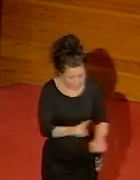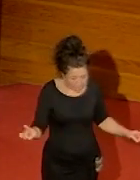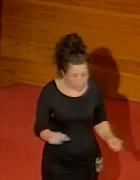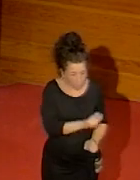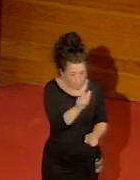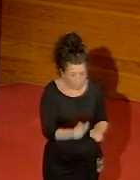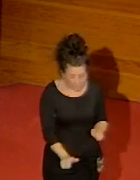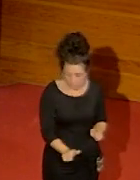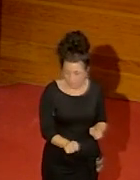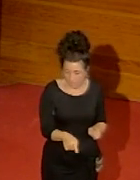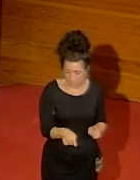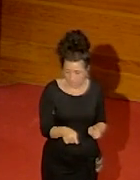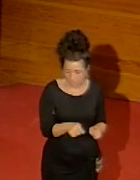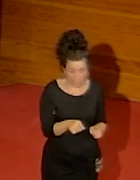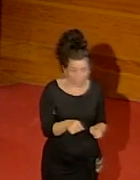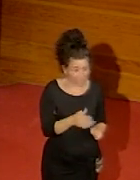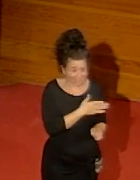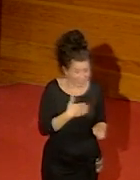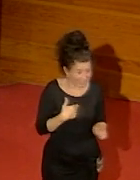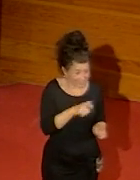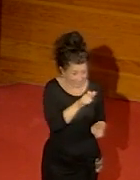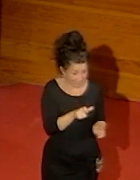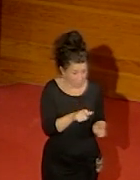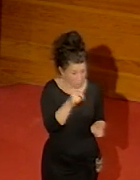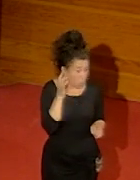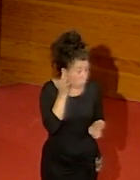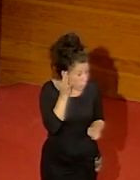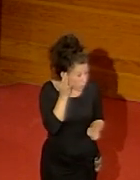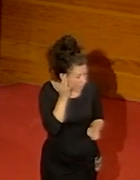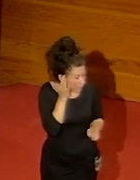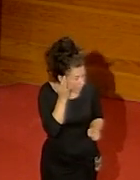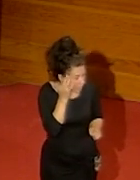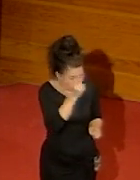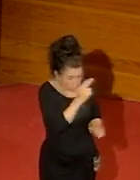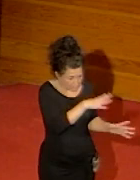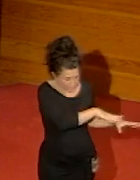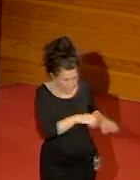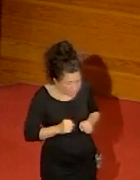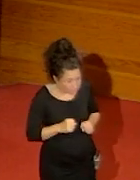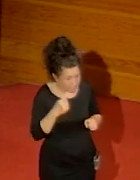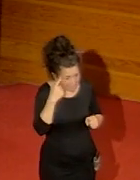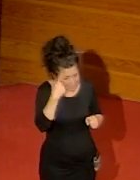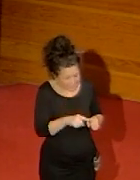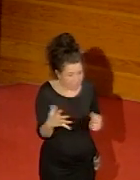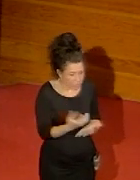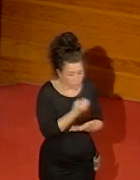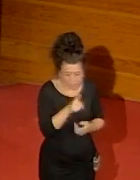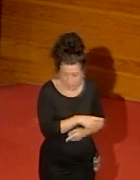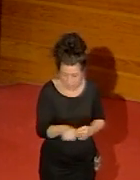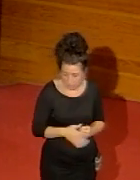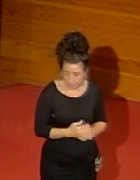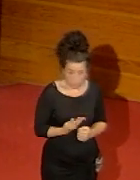nahi du emaztea ospitalean hartatu dezaten, dena ondo dagoela ziurtatzeko. Bangladeseko lau lagun hauek